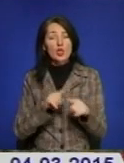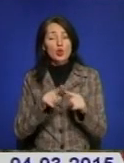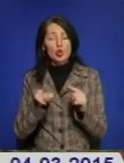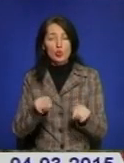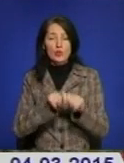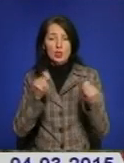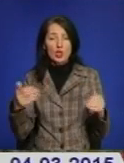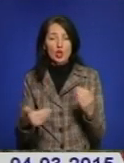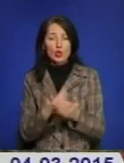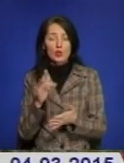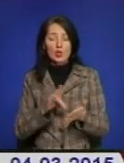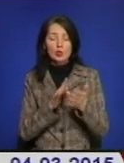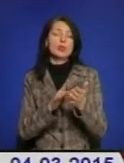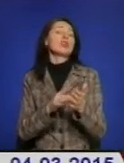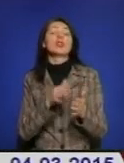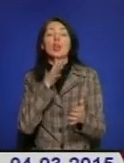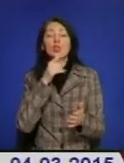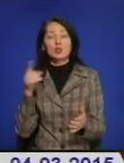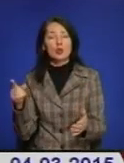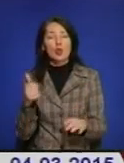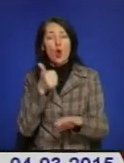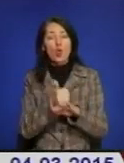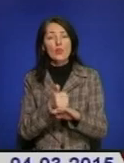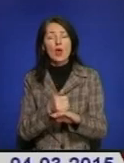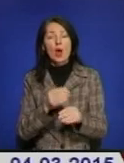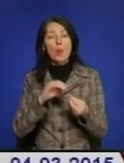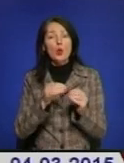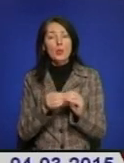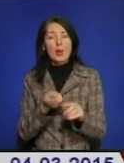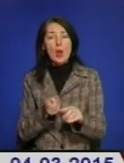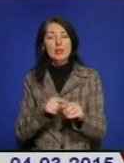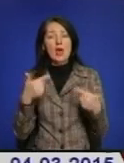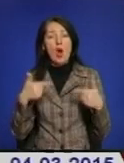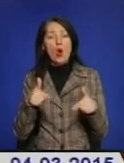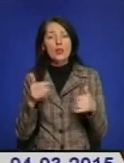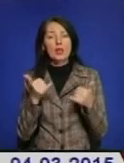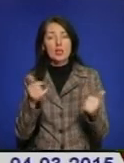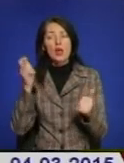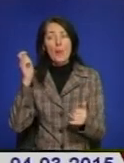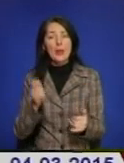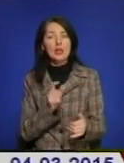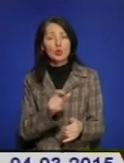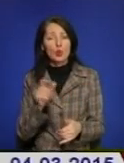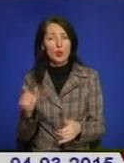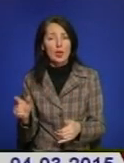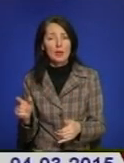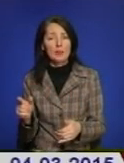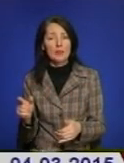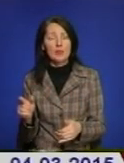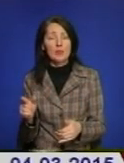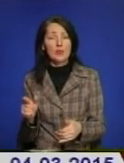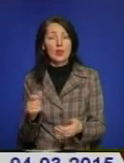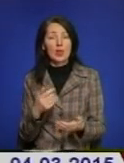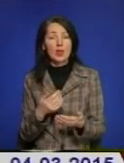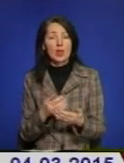новий туристичний сезон. Основна проблема – це готелі для приїзду людей. Ставимо,